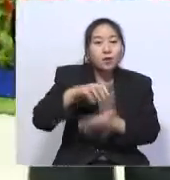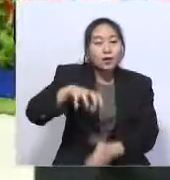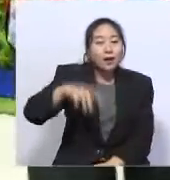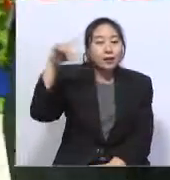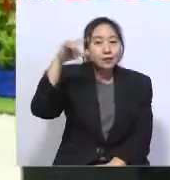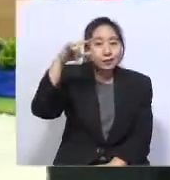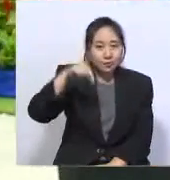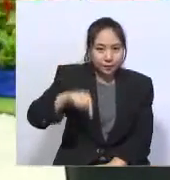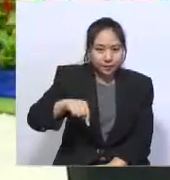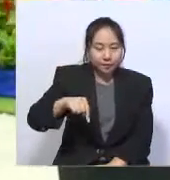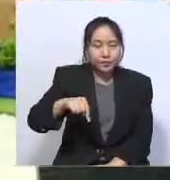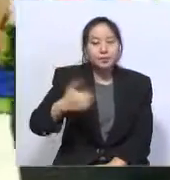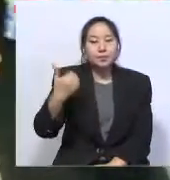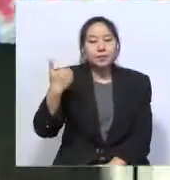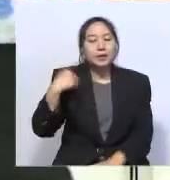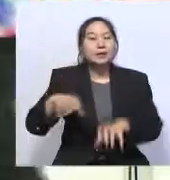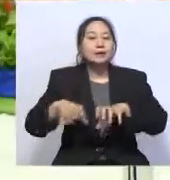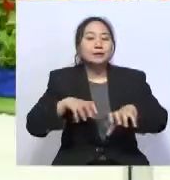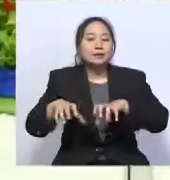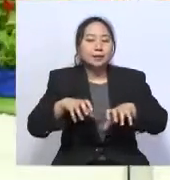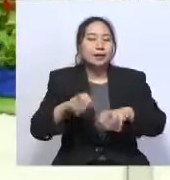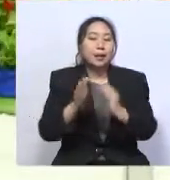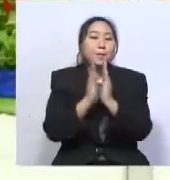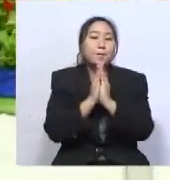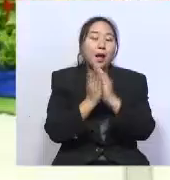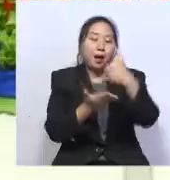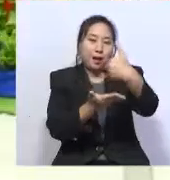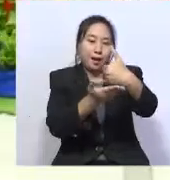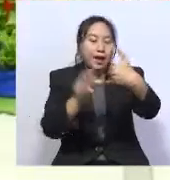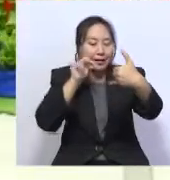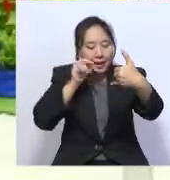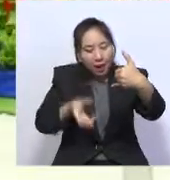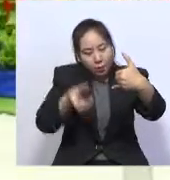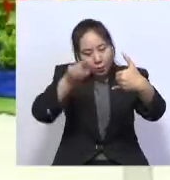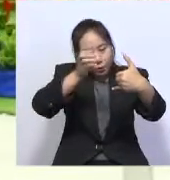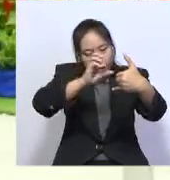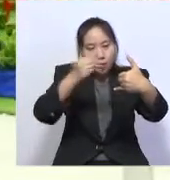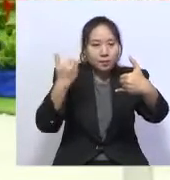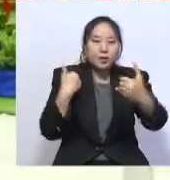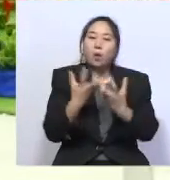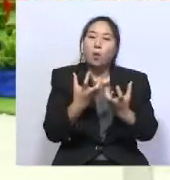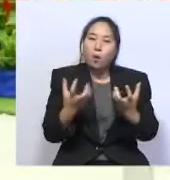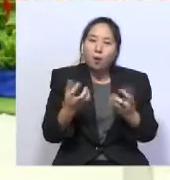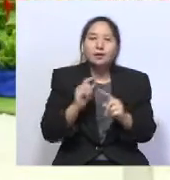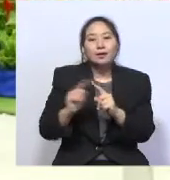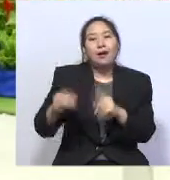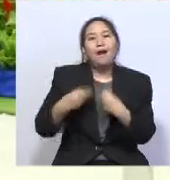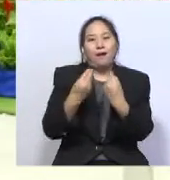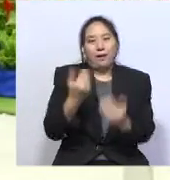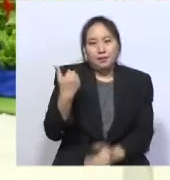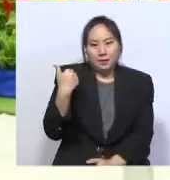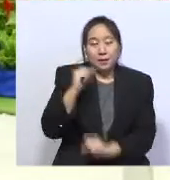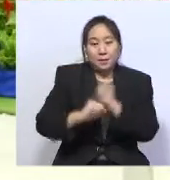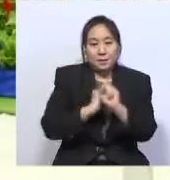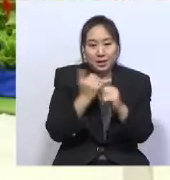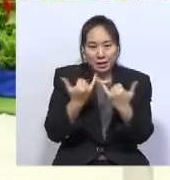ศยานดอนเมืองนะคะโดยมีการจัดพิธีส่งน้ำพระพุทธรูปรวมถึงการมอบของที่ระลึกนะคะซึ่งในปีนี้เองก็ได้เลือก